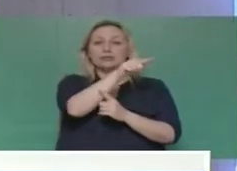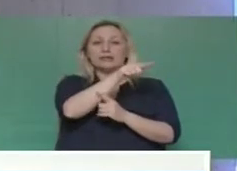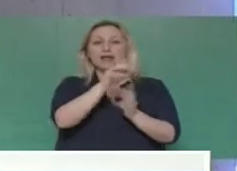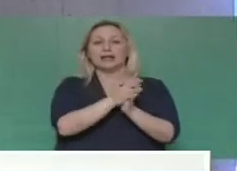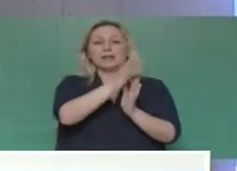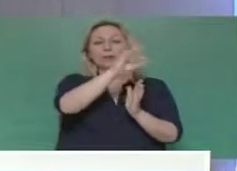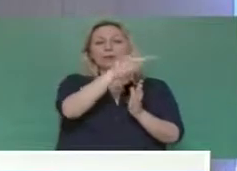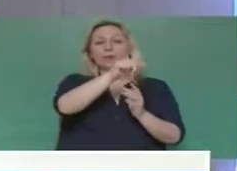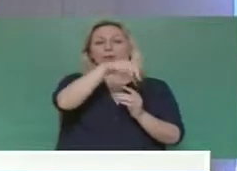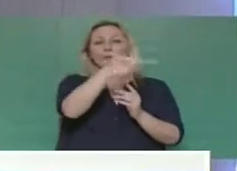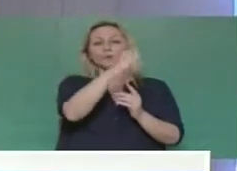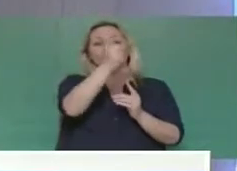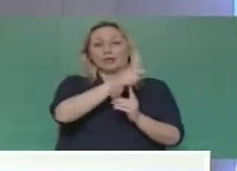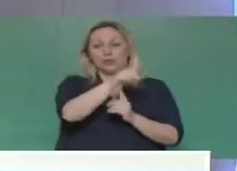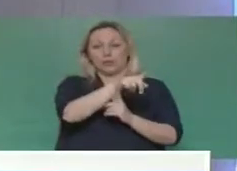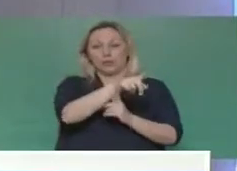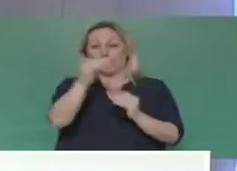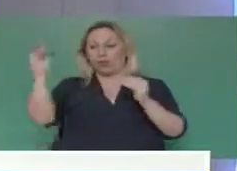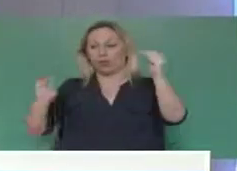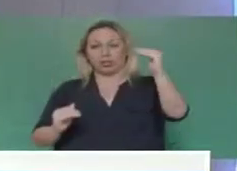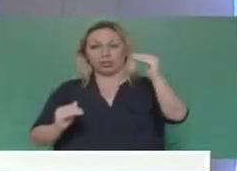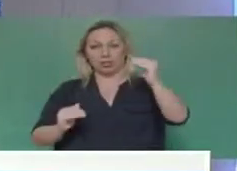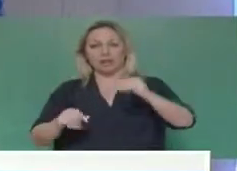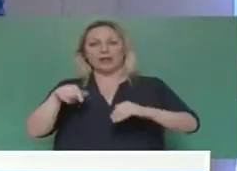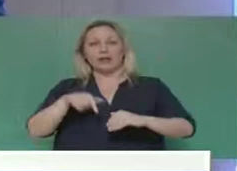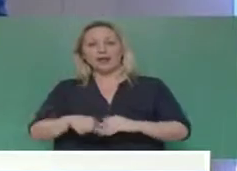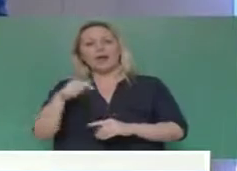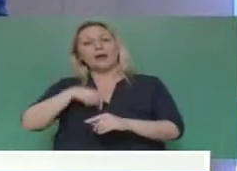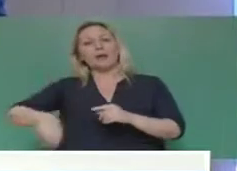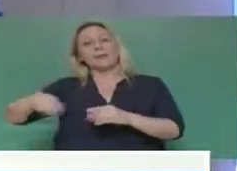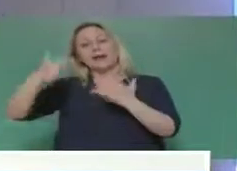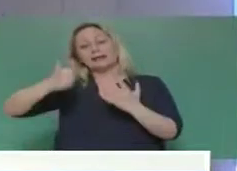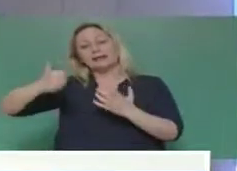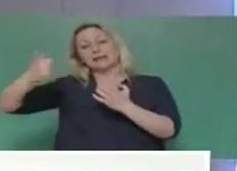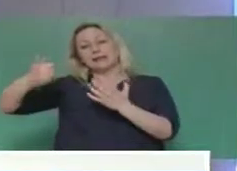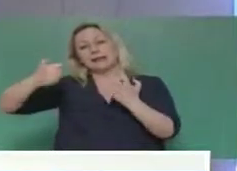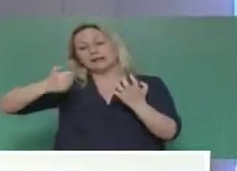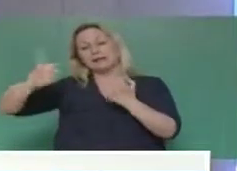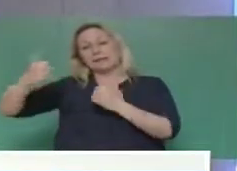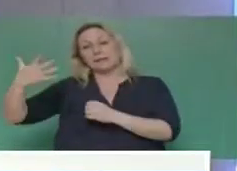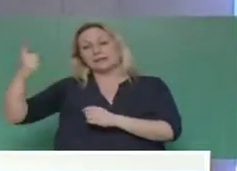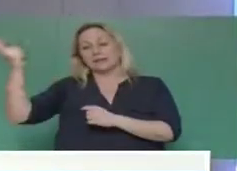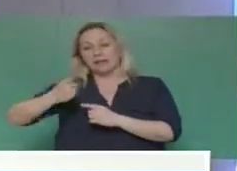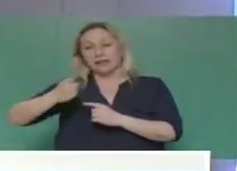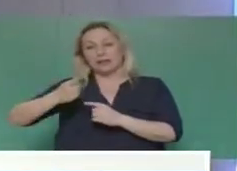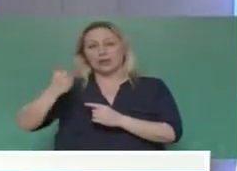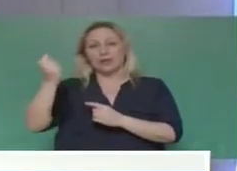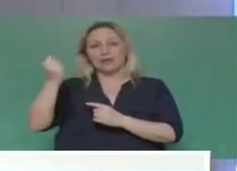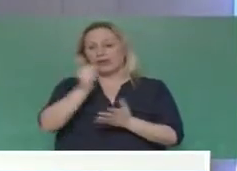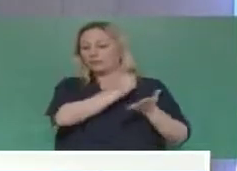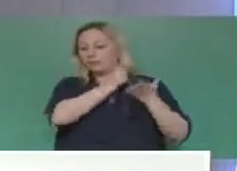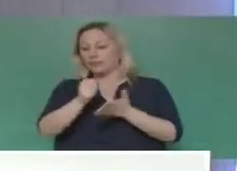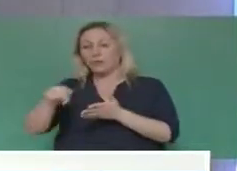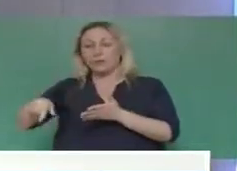58,8%. Να μπει μπροστά στο γεγονός ότι τα τελευταία χρόνια έχει περικοπεί το 60-65% των πόρων της αυτοδιοίκησης και μία σειρά